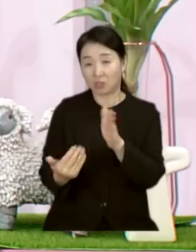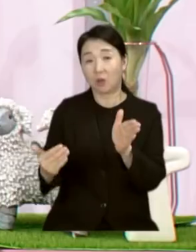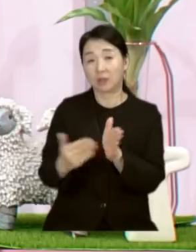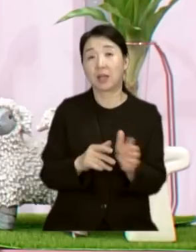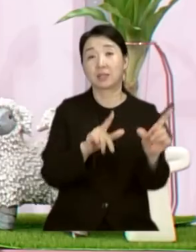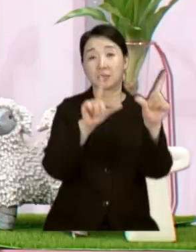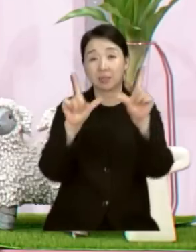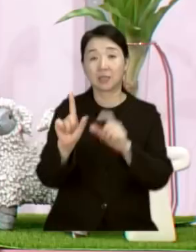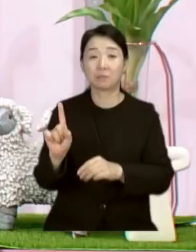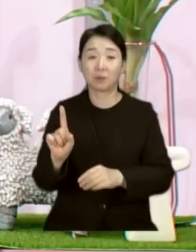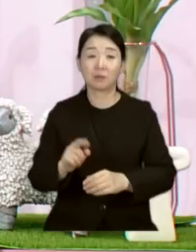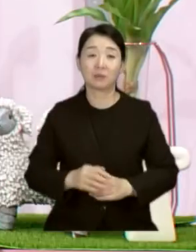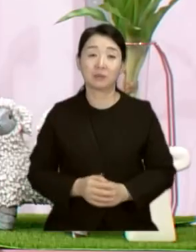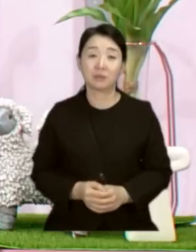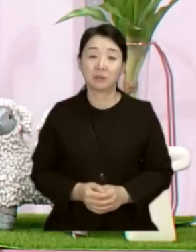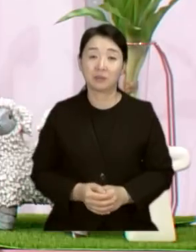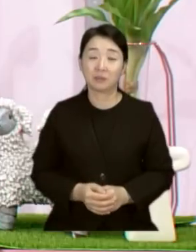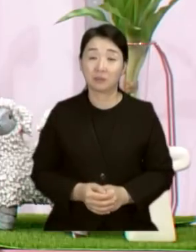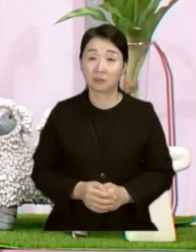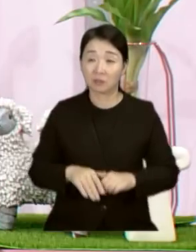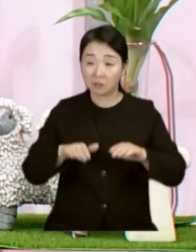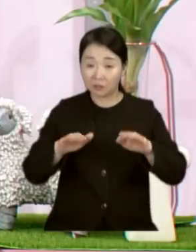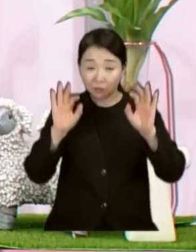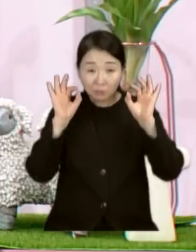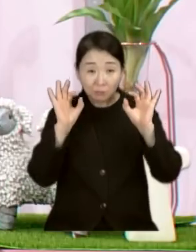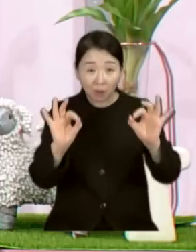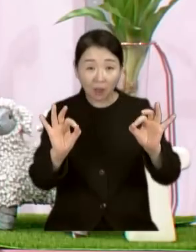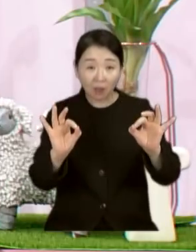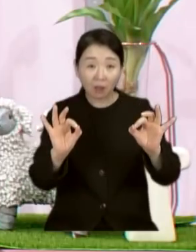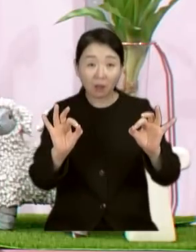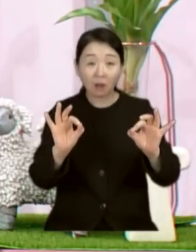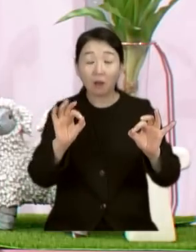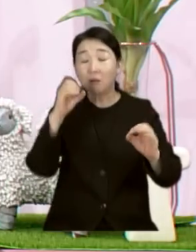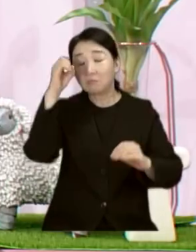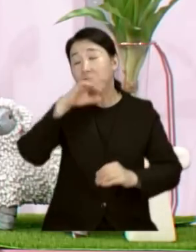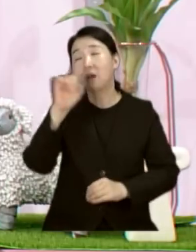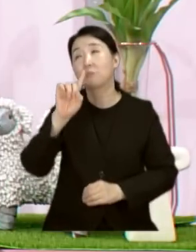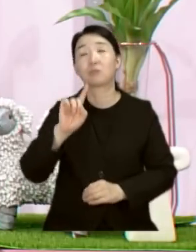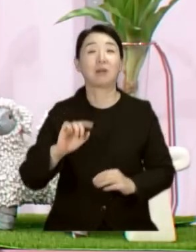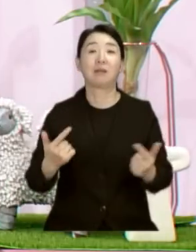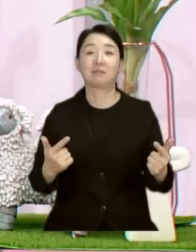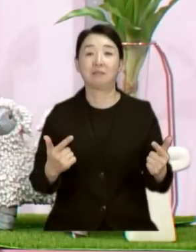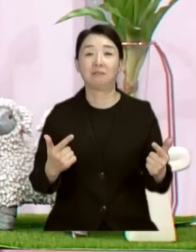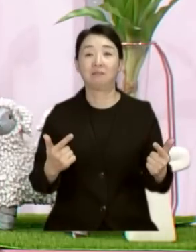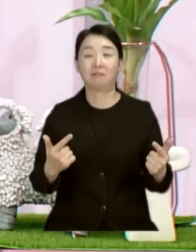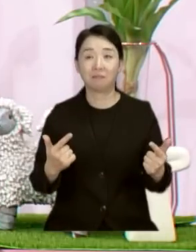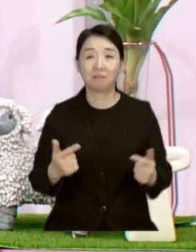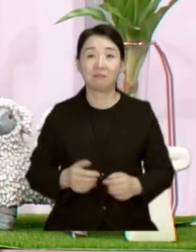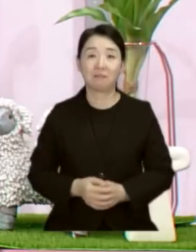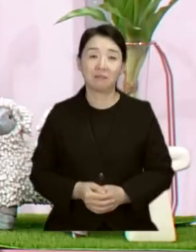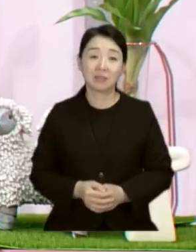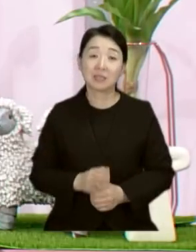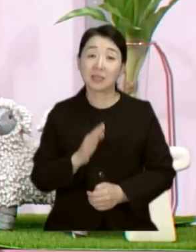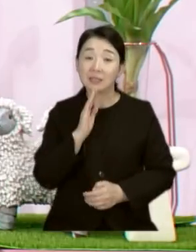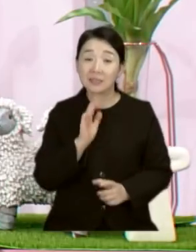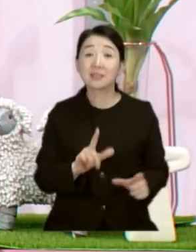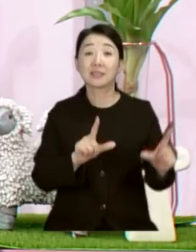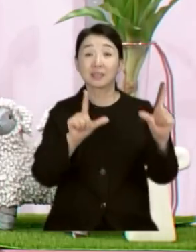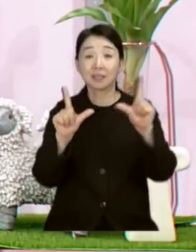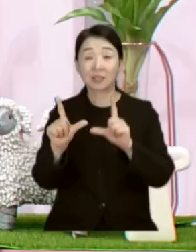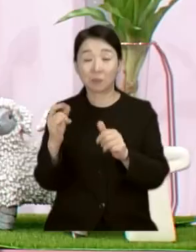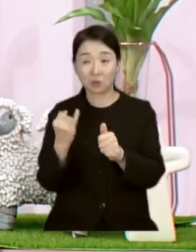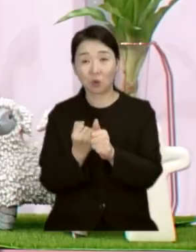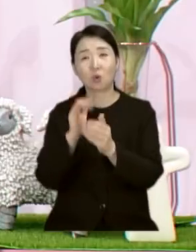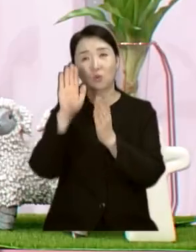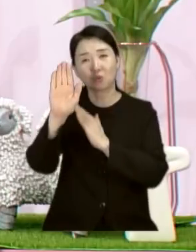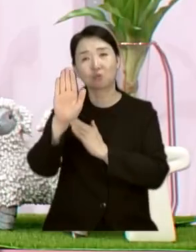전까지의 삶은 그냥 이제 와서 보면 아무것도 아닌 것 같더라고요. 오, 그래요? 진짜 삶은